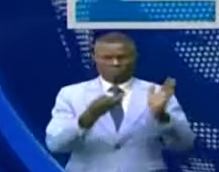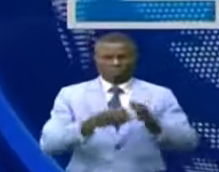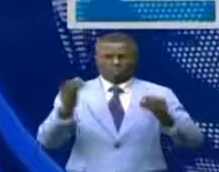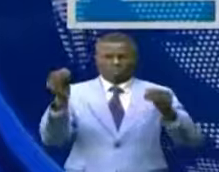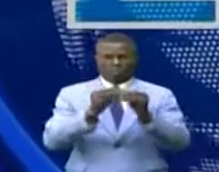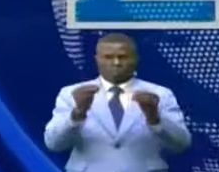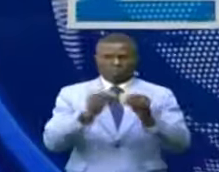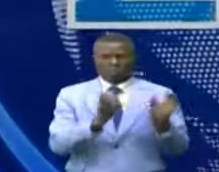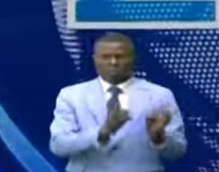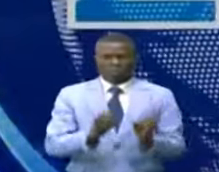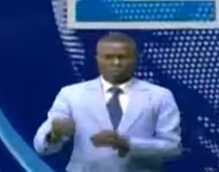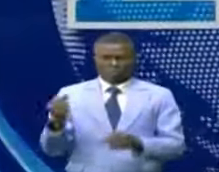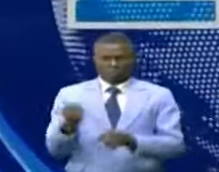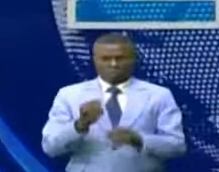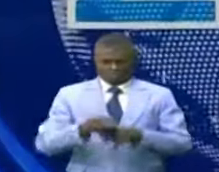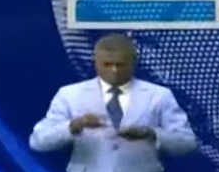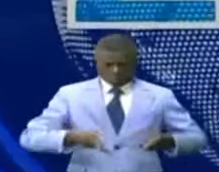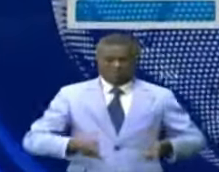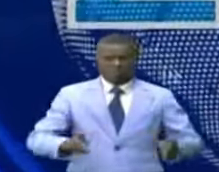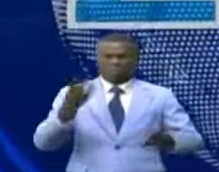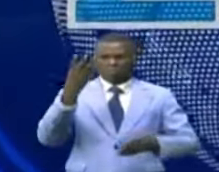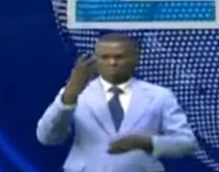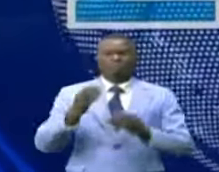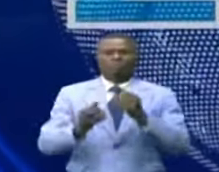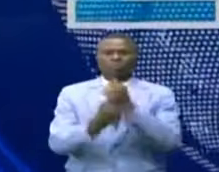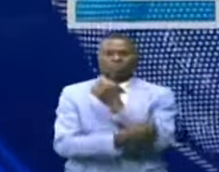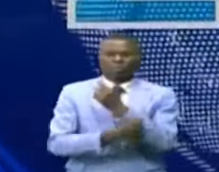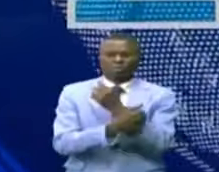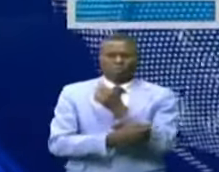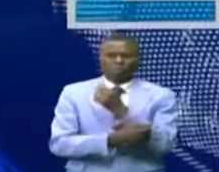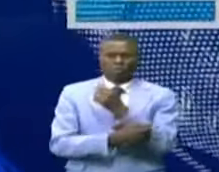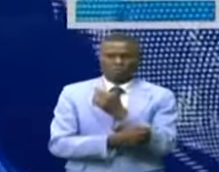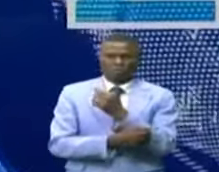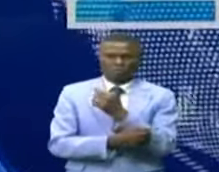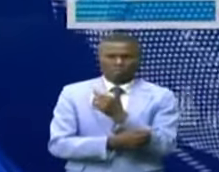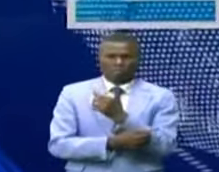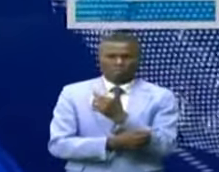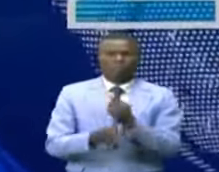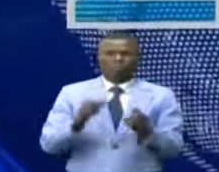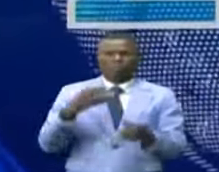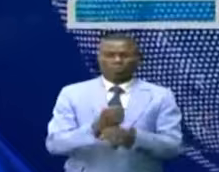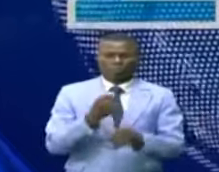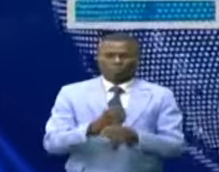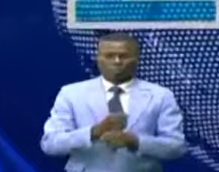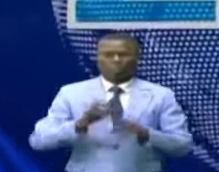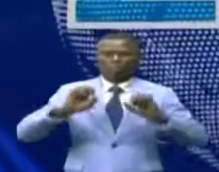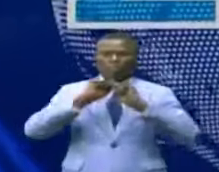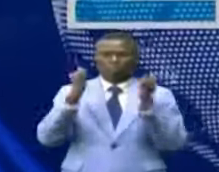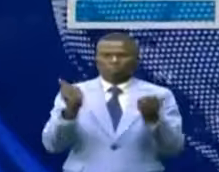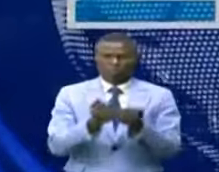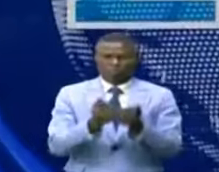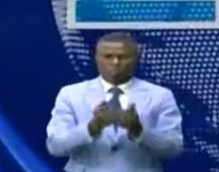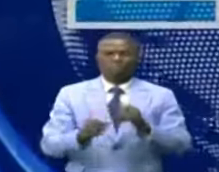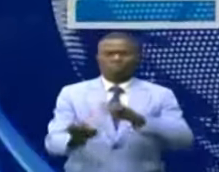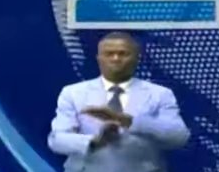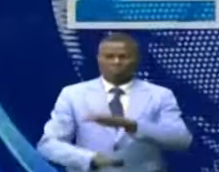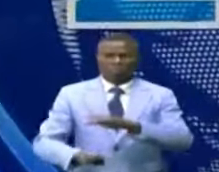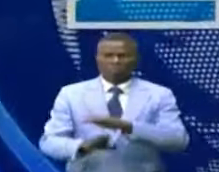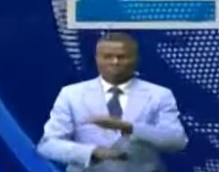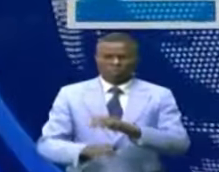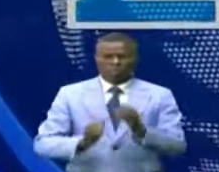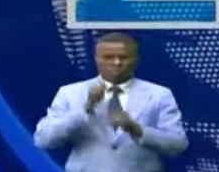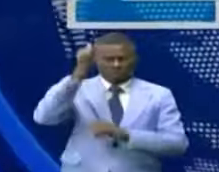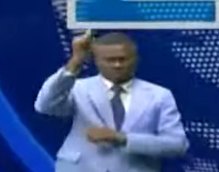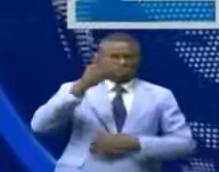session ordinaire. Ces travaux ont permis à ces pays précités de passer en revue les réalisations de l'association et de jeter les bases pour un